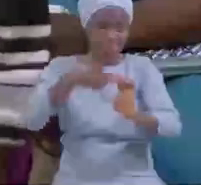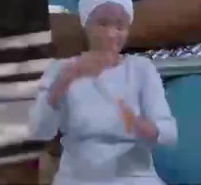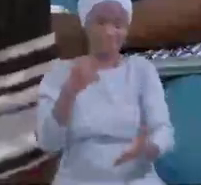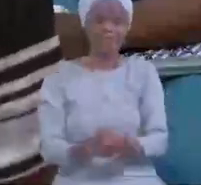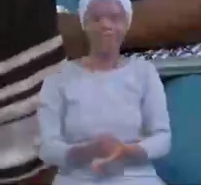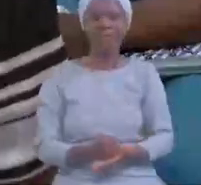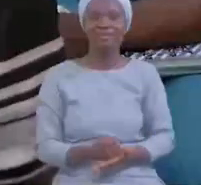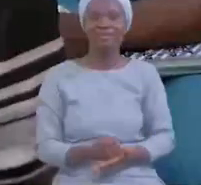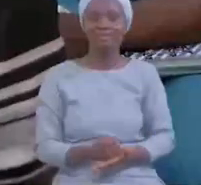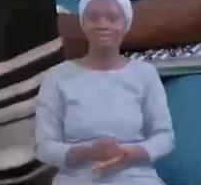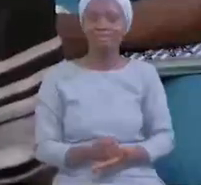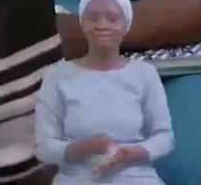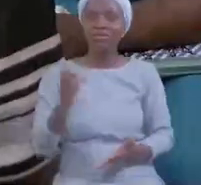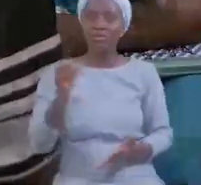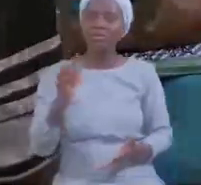Donc il nous dit,